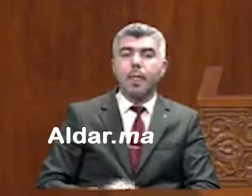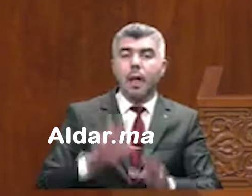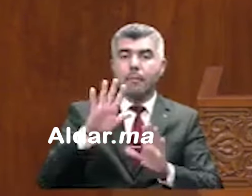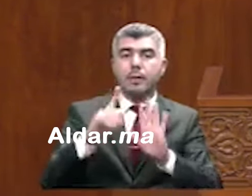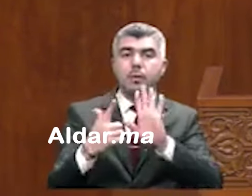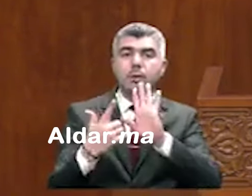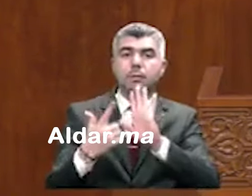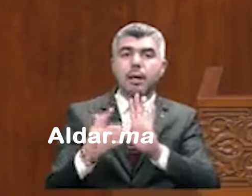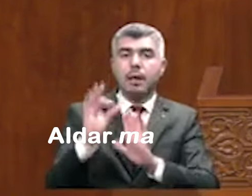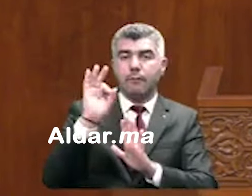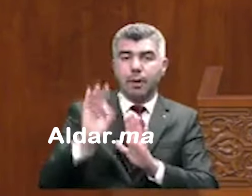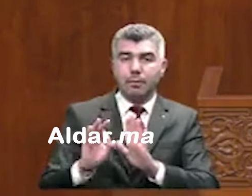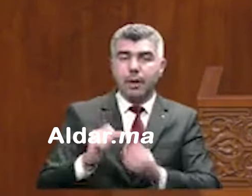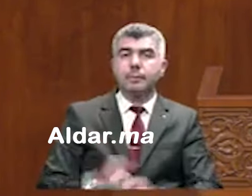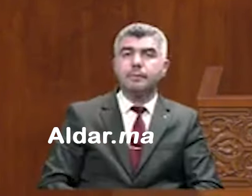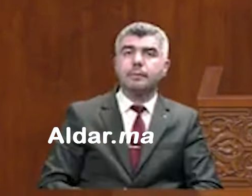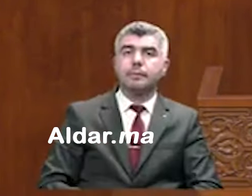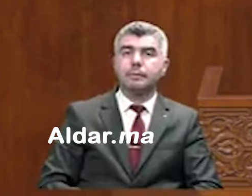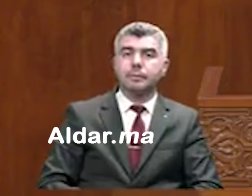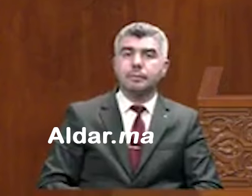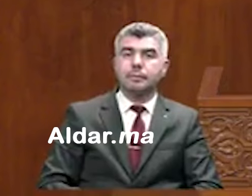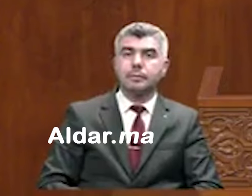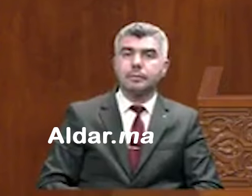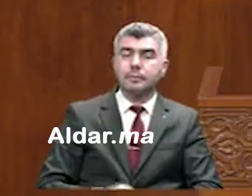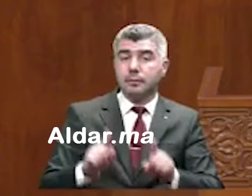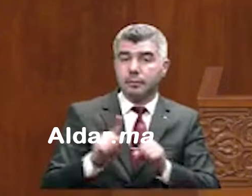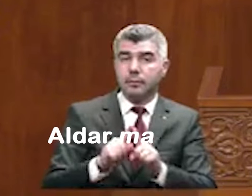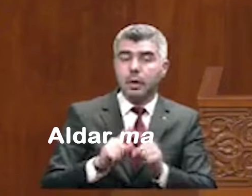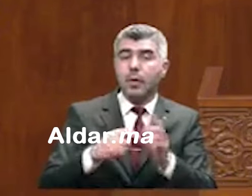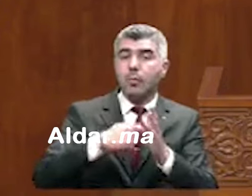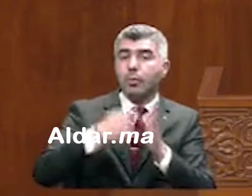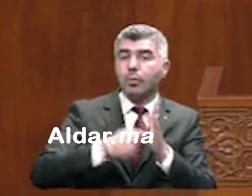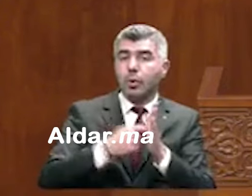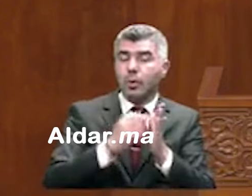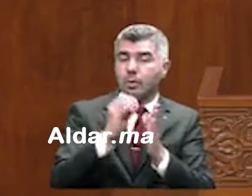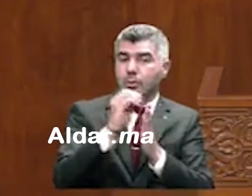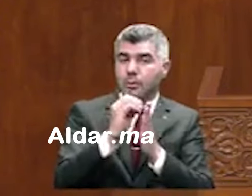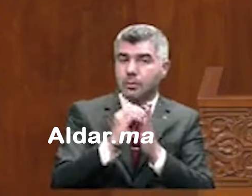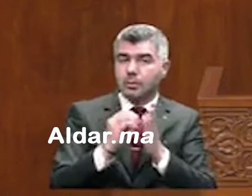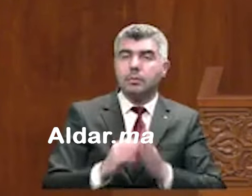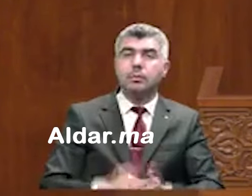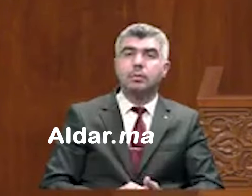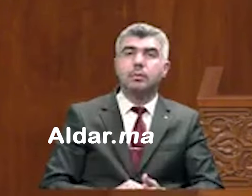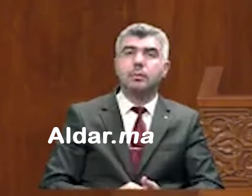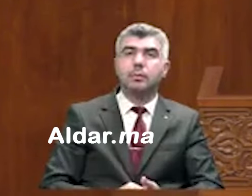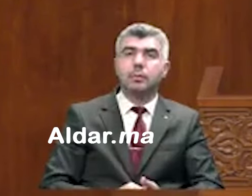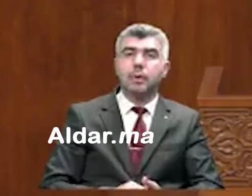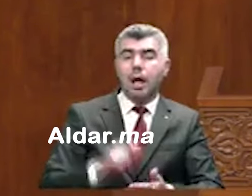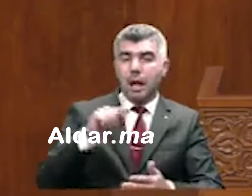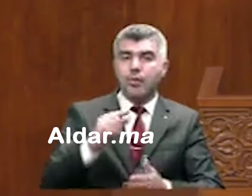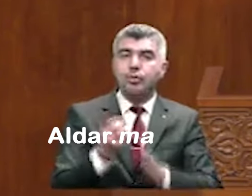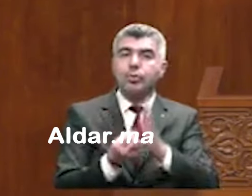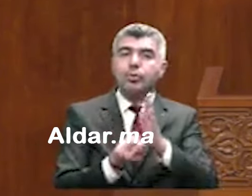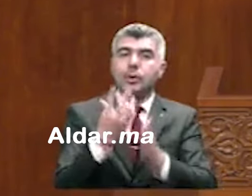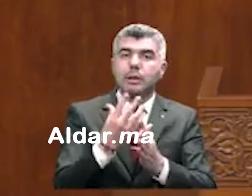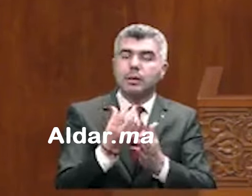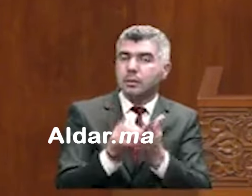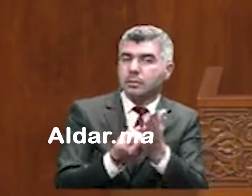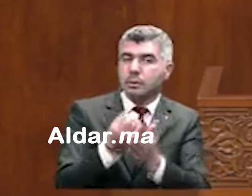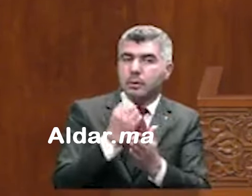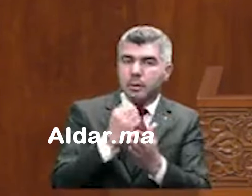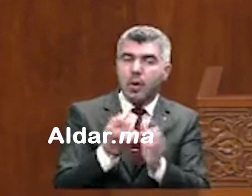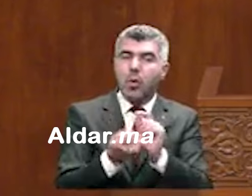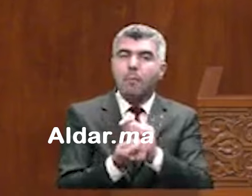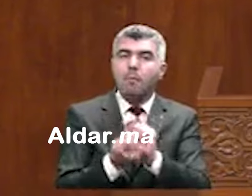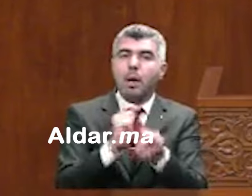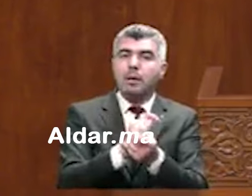75% في تنزيل كما تميز هذا المشروع في تنزيل بعض الشعب الجديده ومراجعه